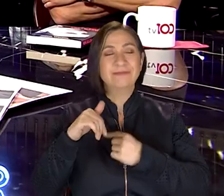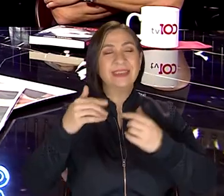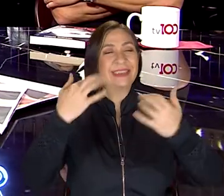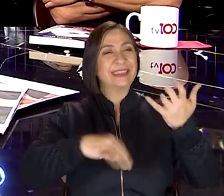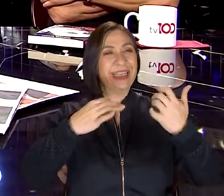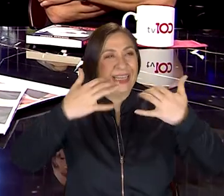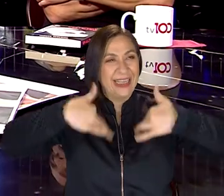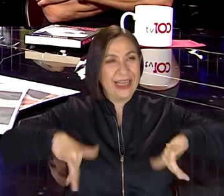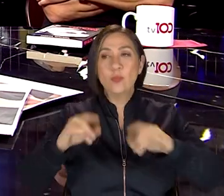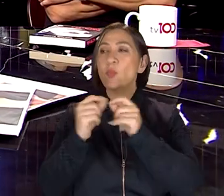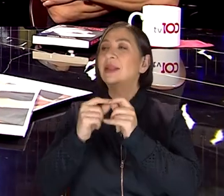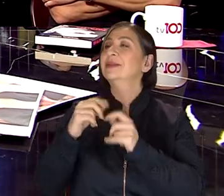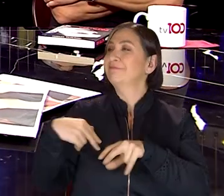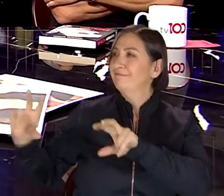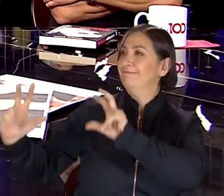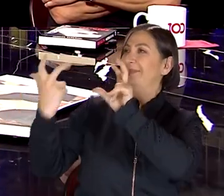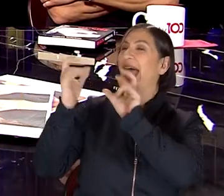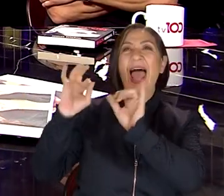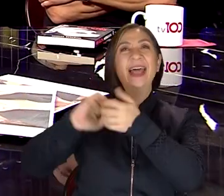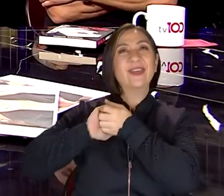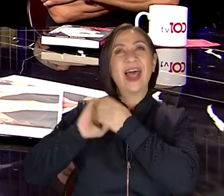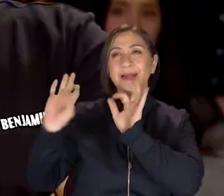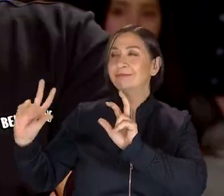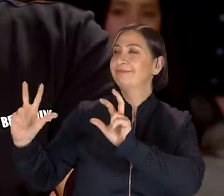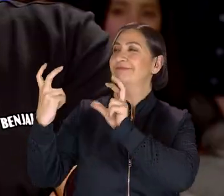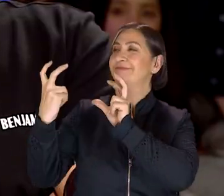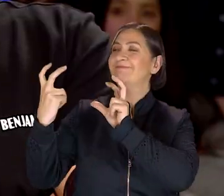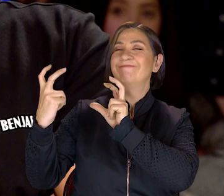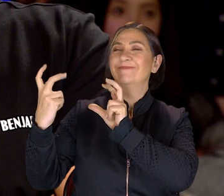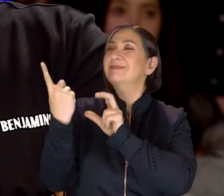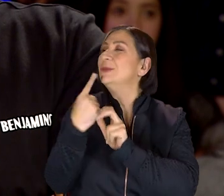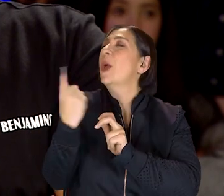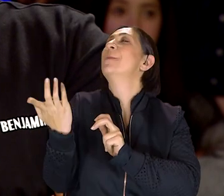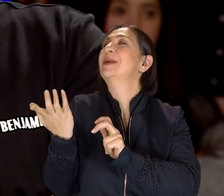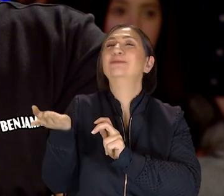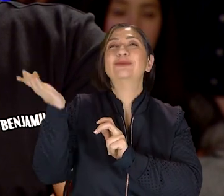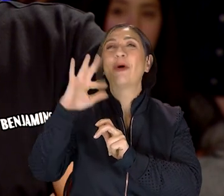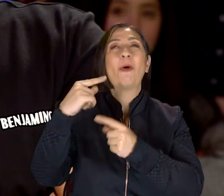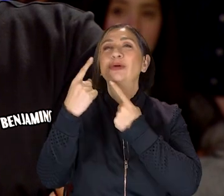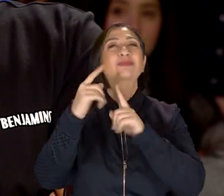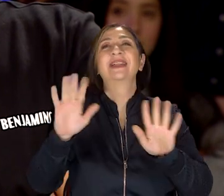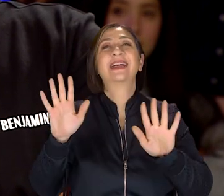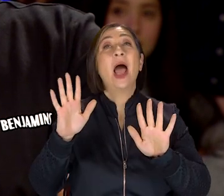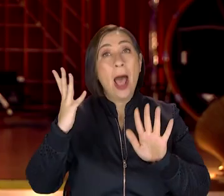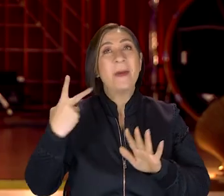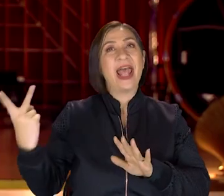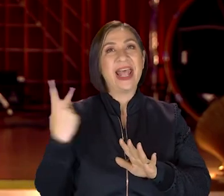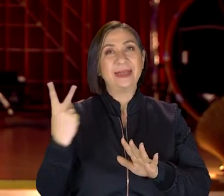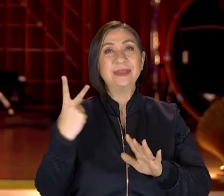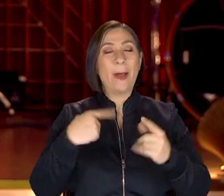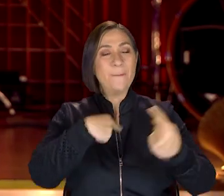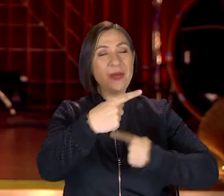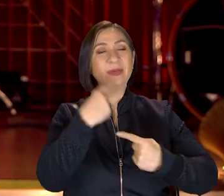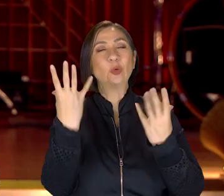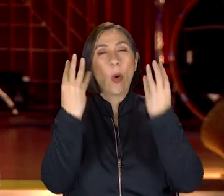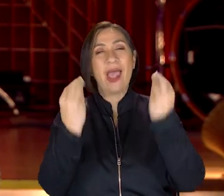orkestrada bana eşlik eden Bülent'le yine göz göze geldik. O an ne ben bir şey söyledim ne de sonrasında konuştuk. Ama ikimiz de birbirimizi